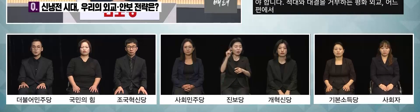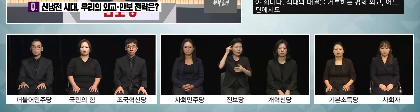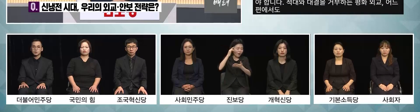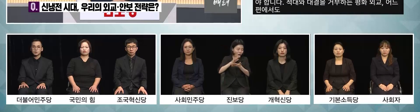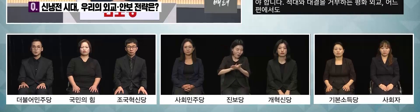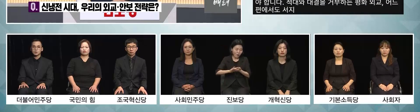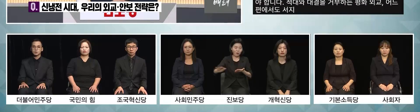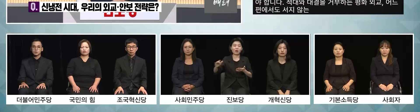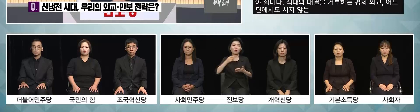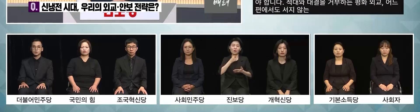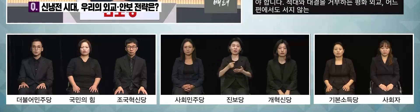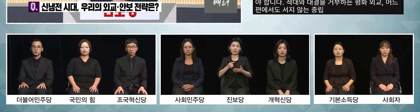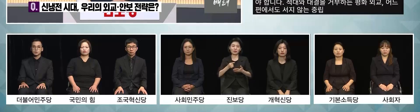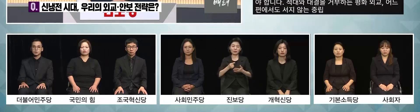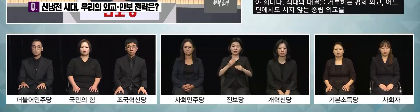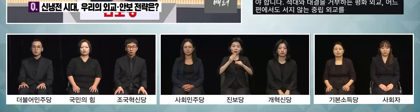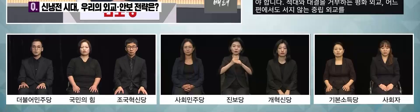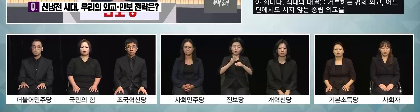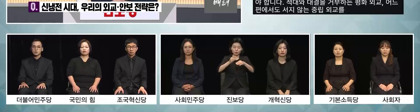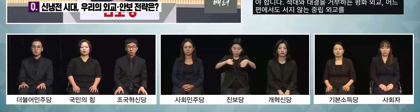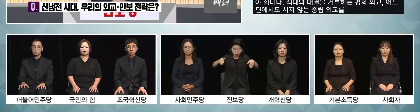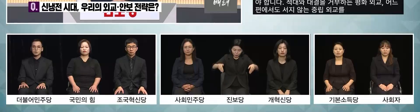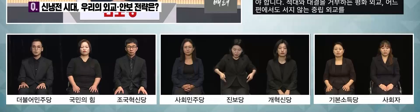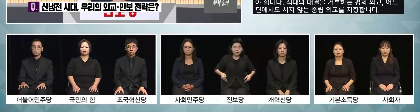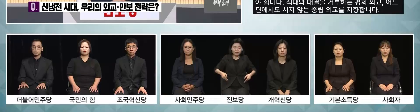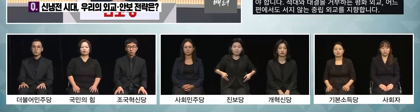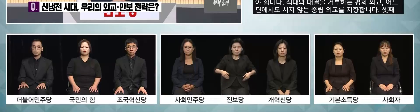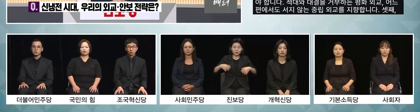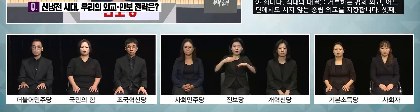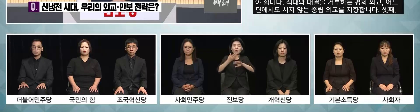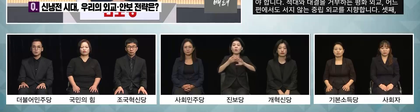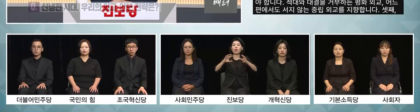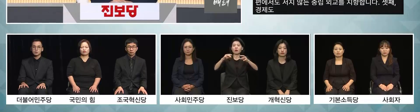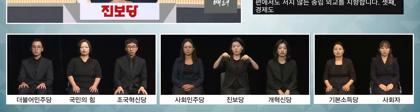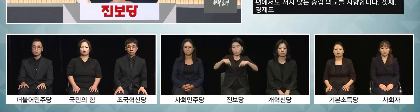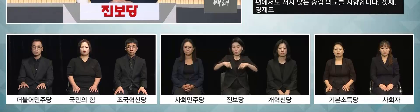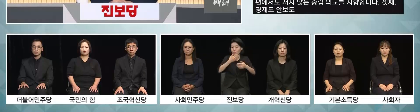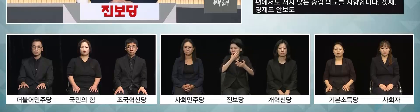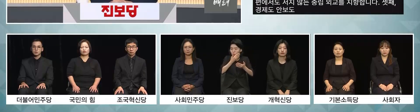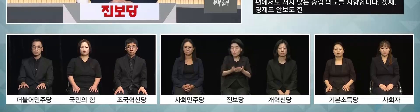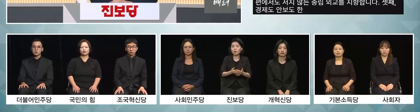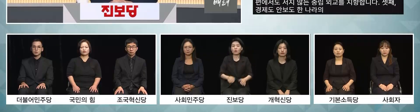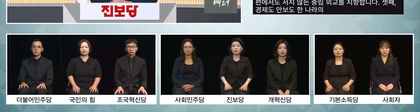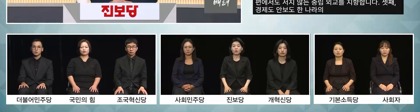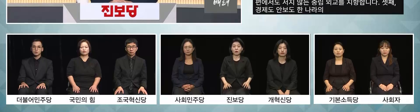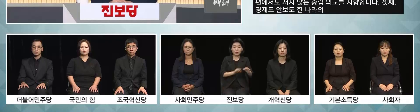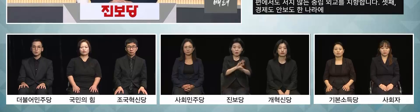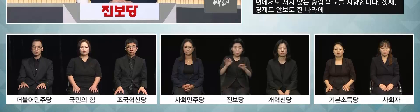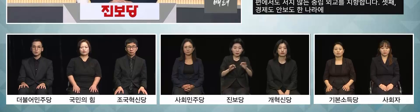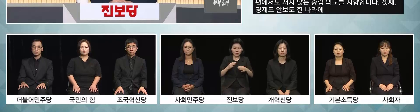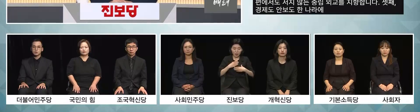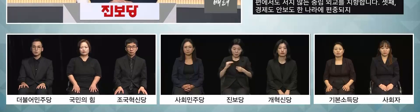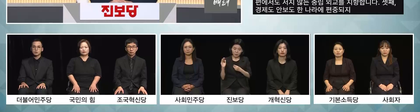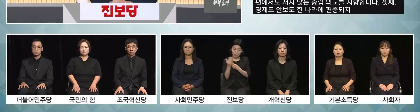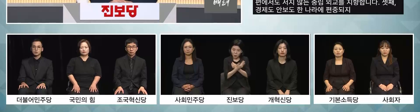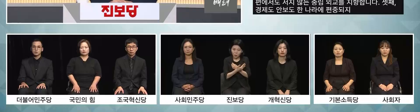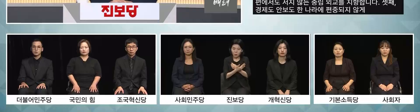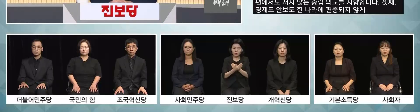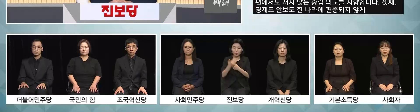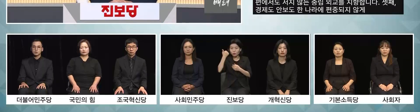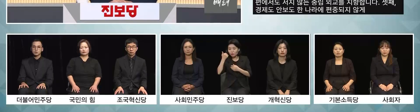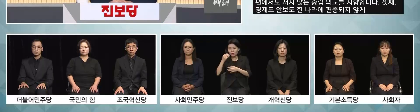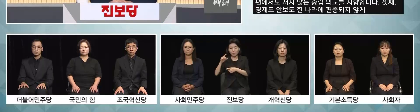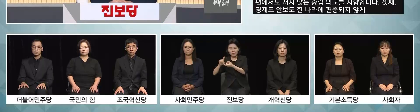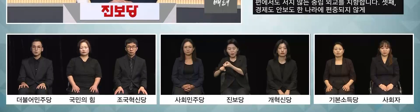않는 중립 외교를 지향합니다. 셋째, 경제도 안보도 한 나라에 편중되지 않게 상호호의 평등의